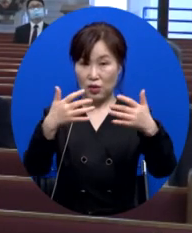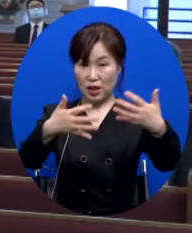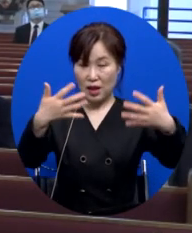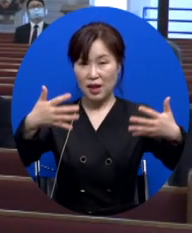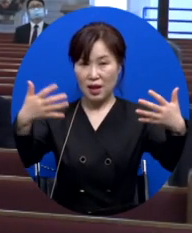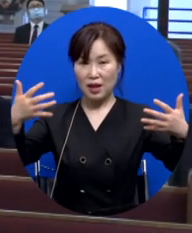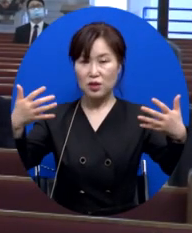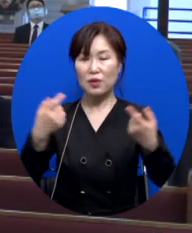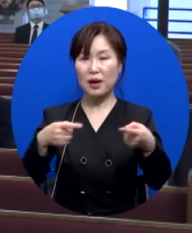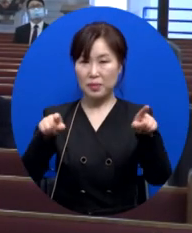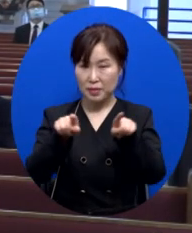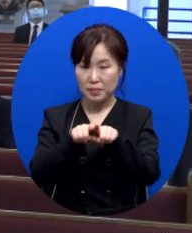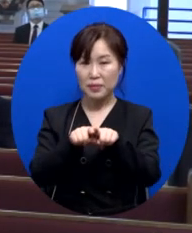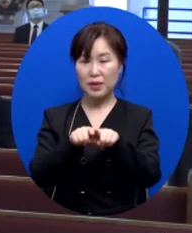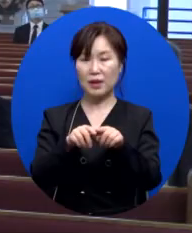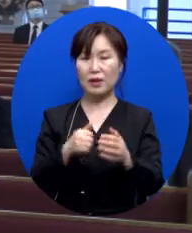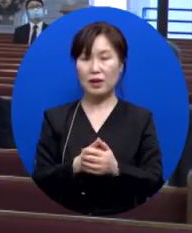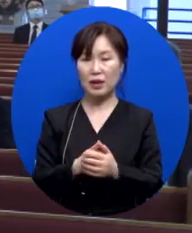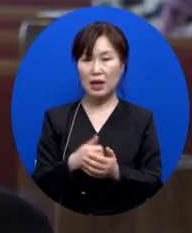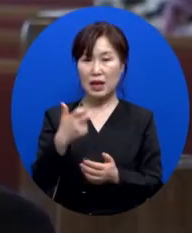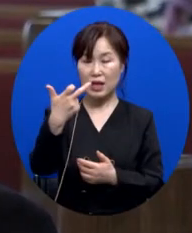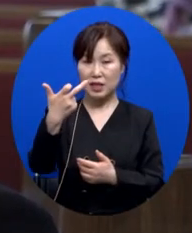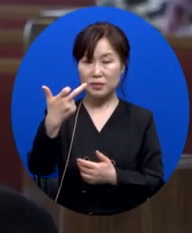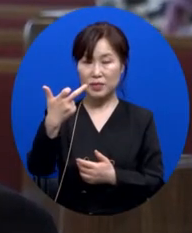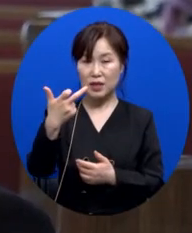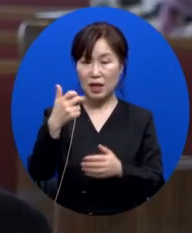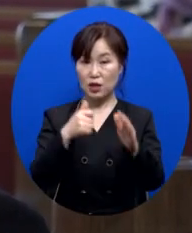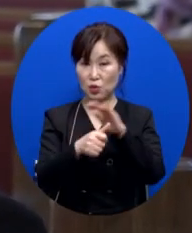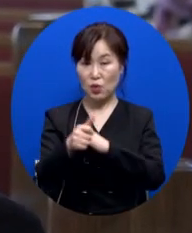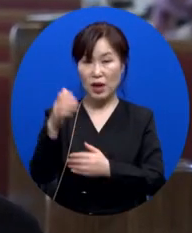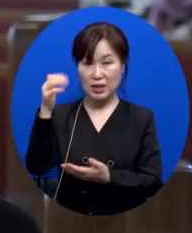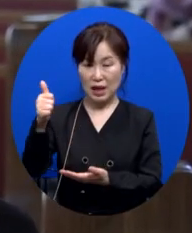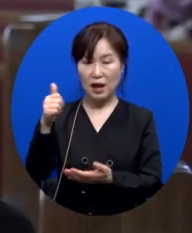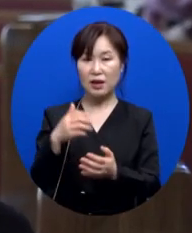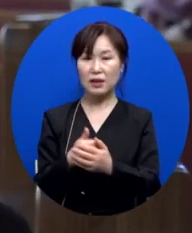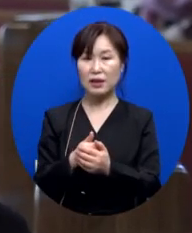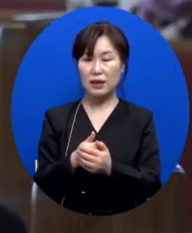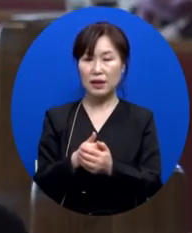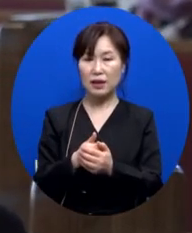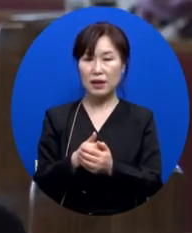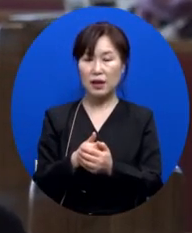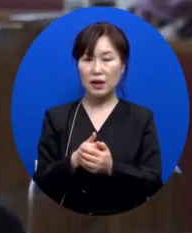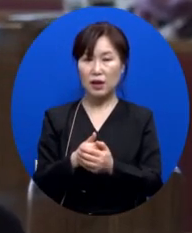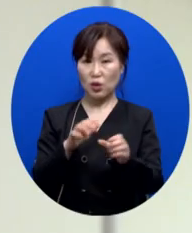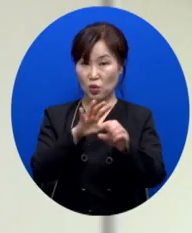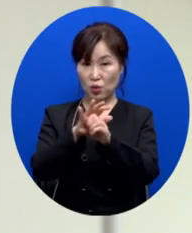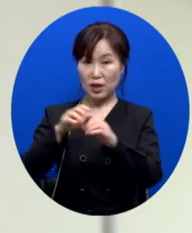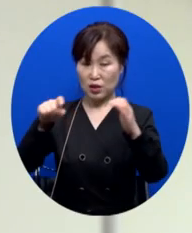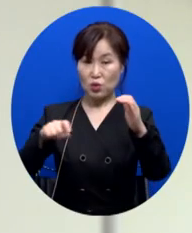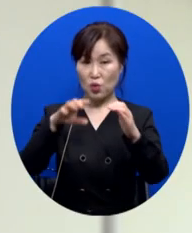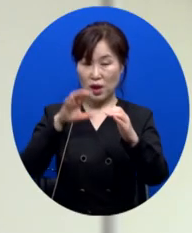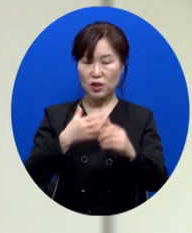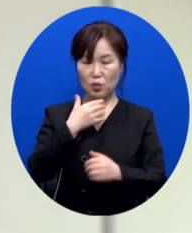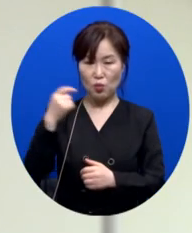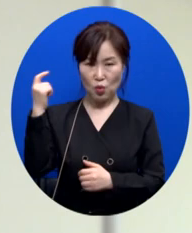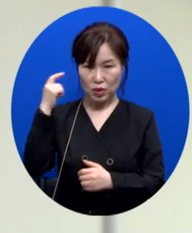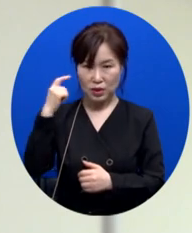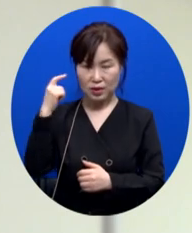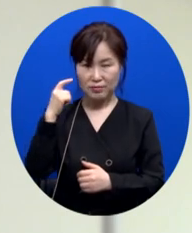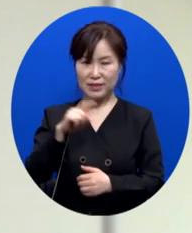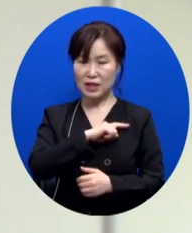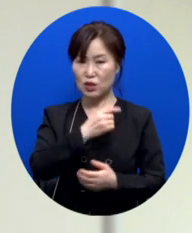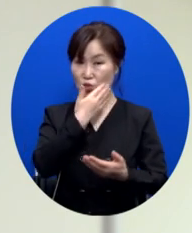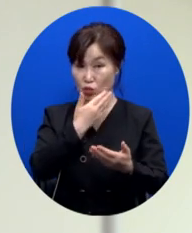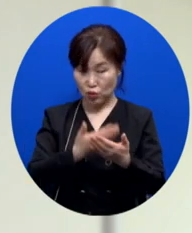진행했습니다 17대 총회장 한상우 장모는 개폐 예배에서 핸드백 속에서도 복음을 가장 소중한 가치로